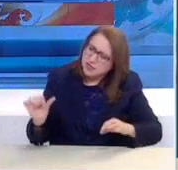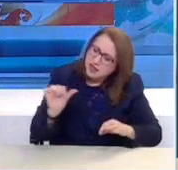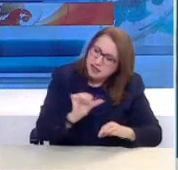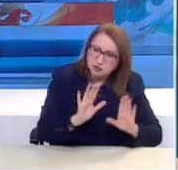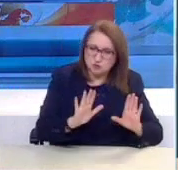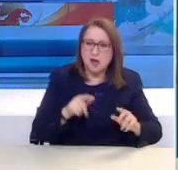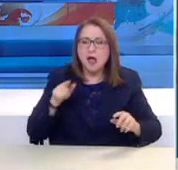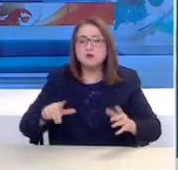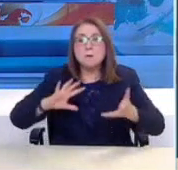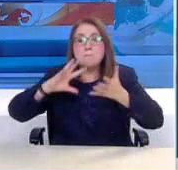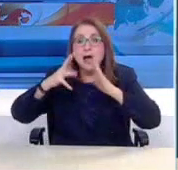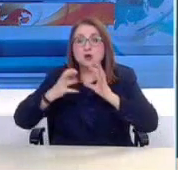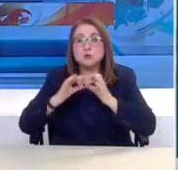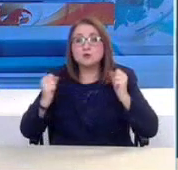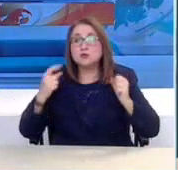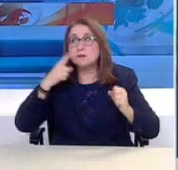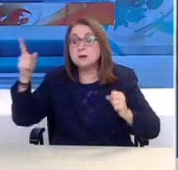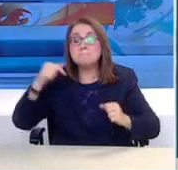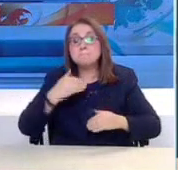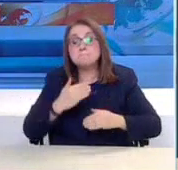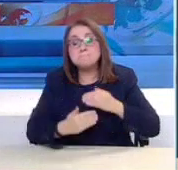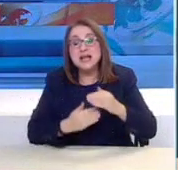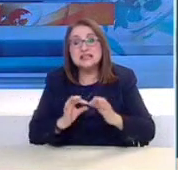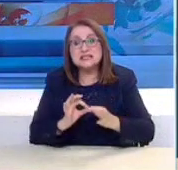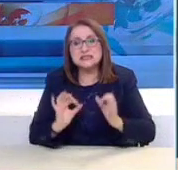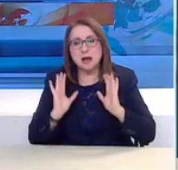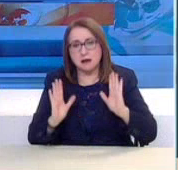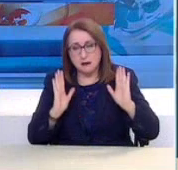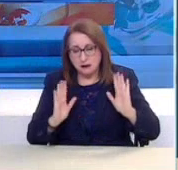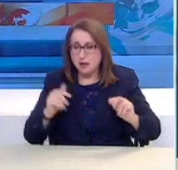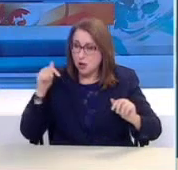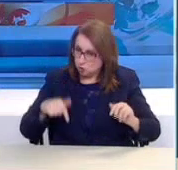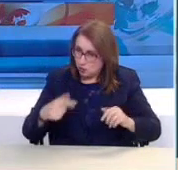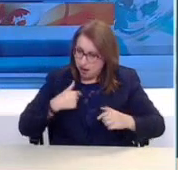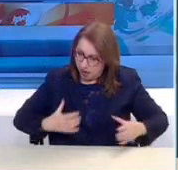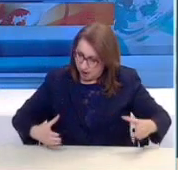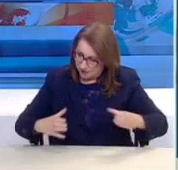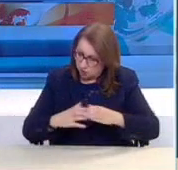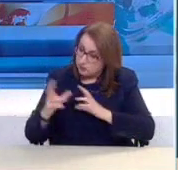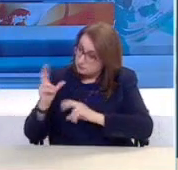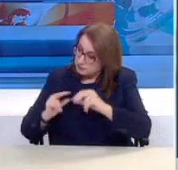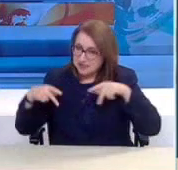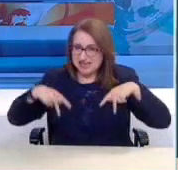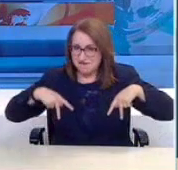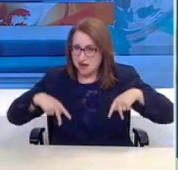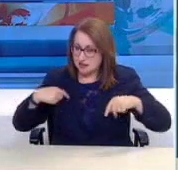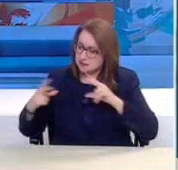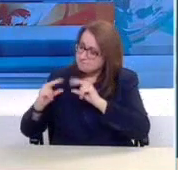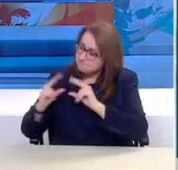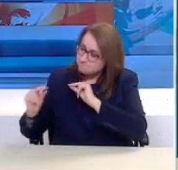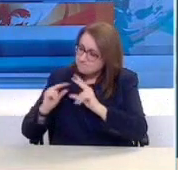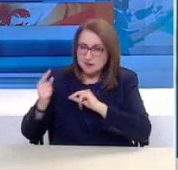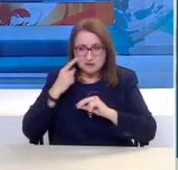Υγείας. Η Επιτροπή μας θα συζητήσει για αυτά σε συνεργασία με την ηγεσία. Μας ενδιαφέρουν βασικές παράμετροι, όπως το